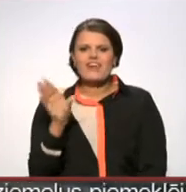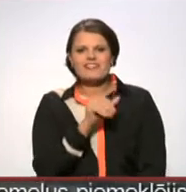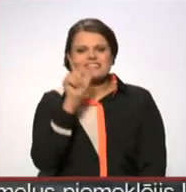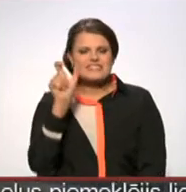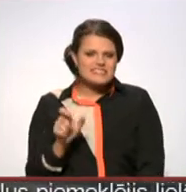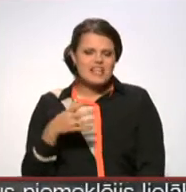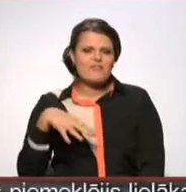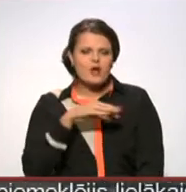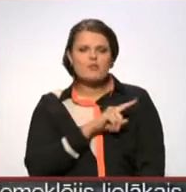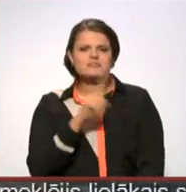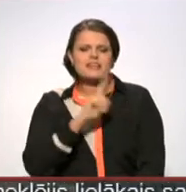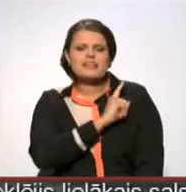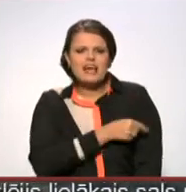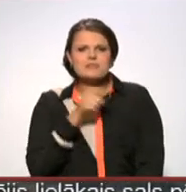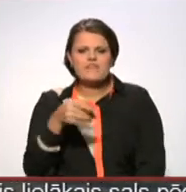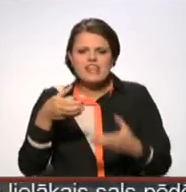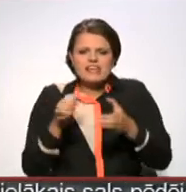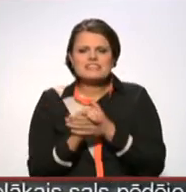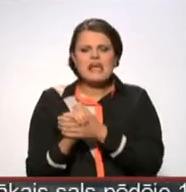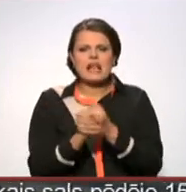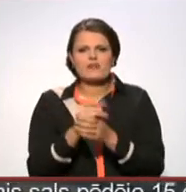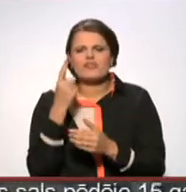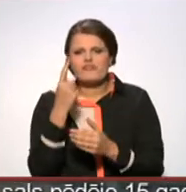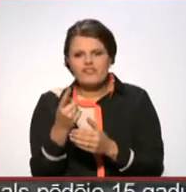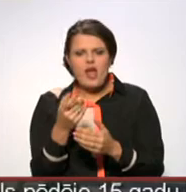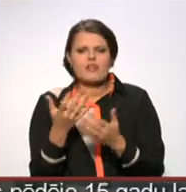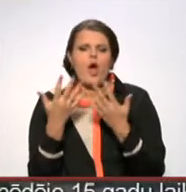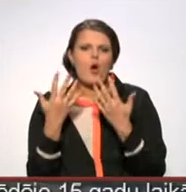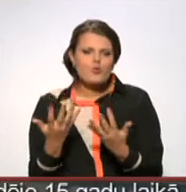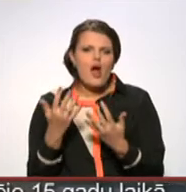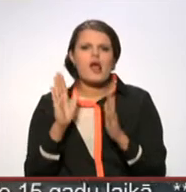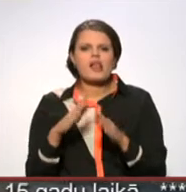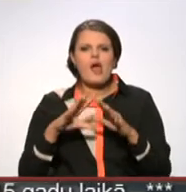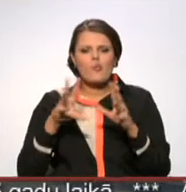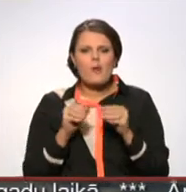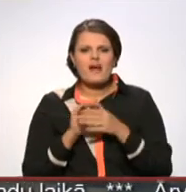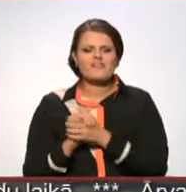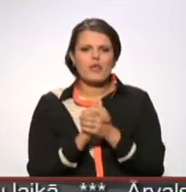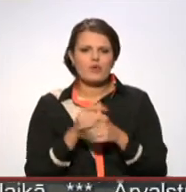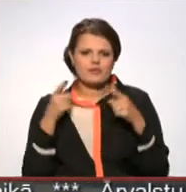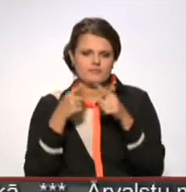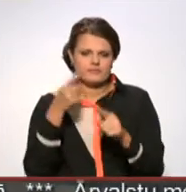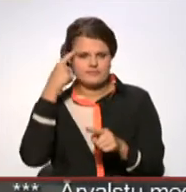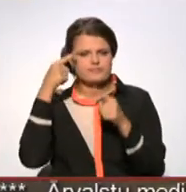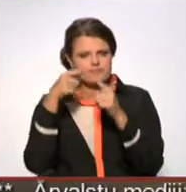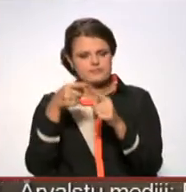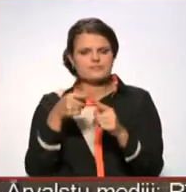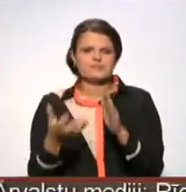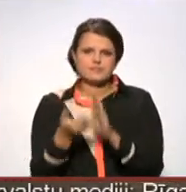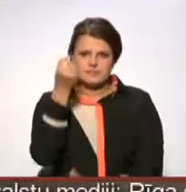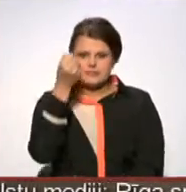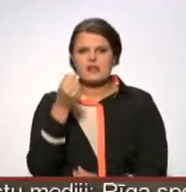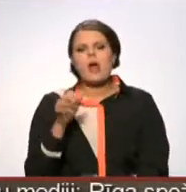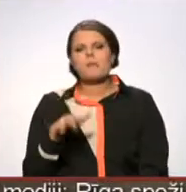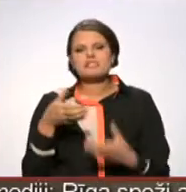mums ir jāspēj viņu saliedēt vienā kulakā, lai mēs visi vienot iet uz to mērķi, ko mēs esam nostādījuši.